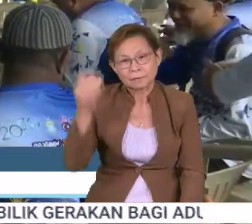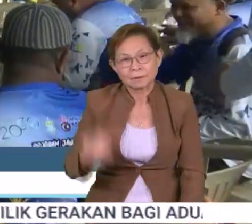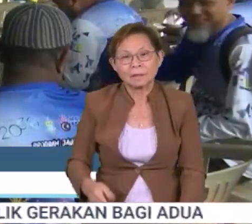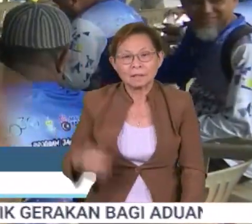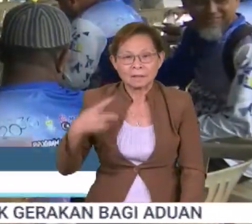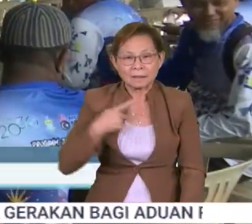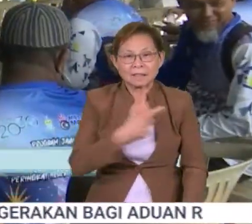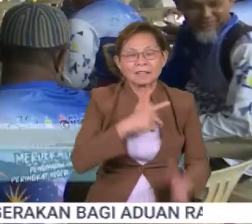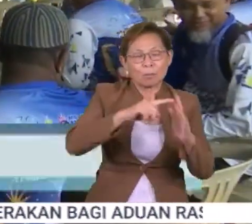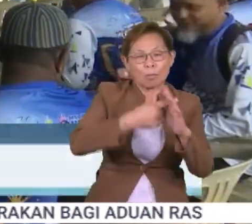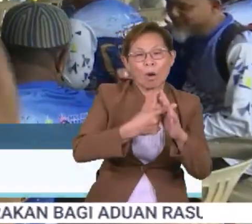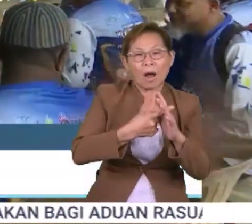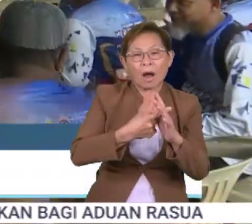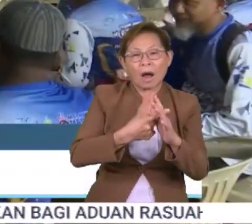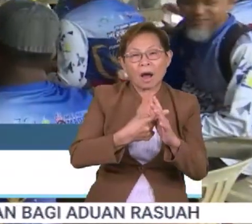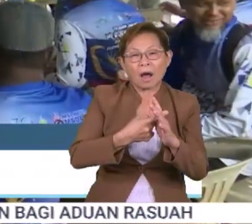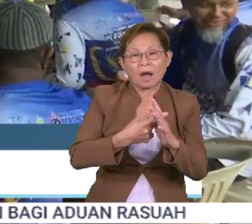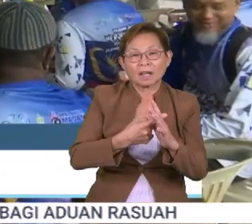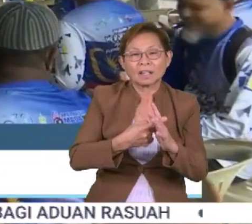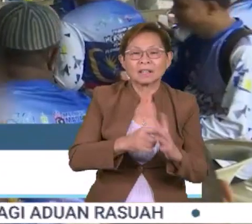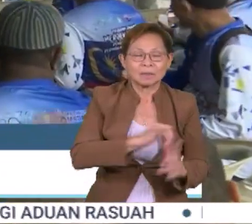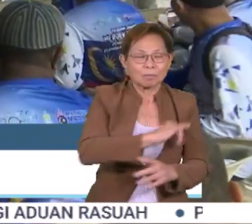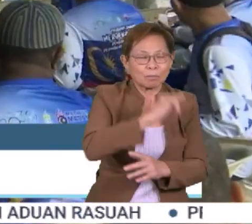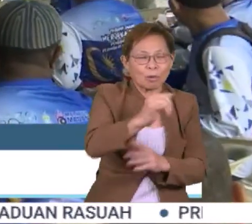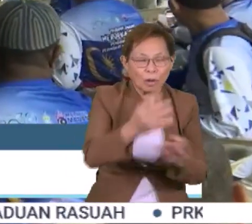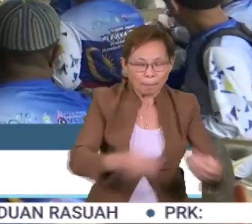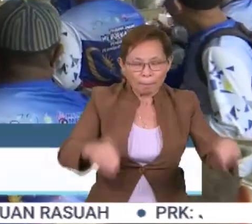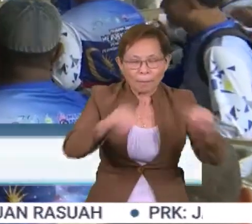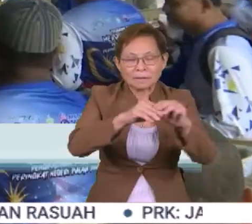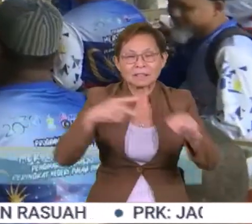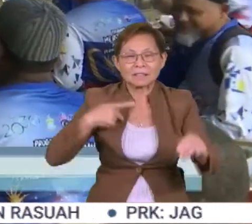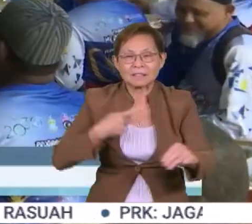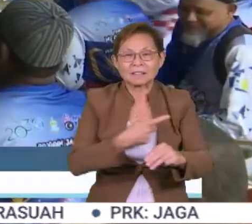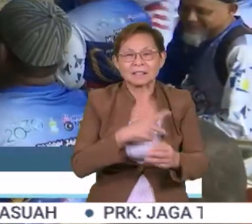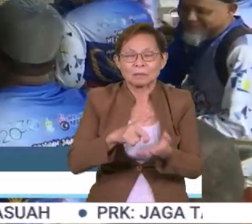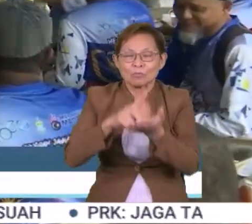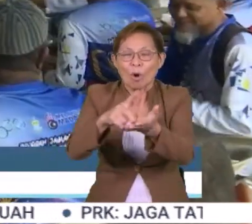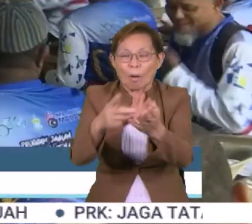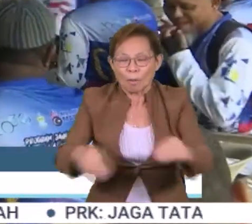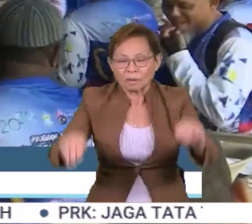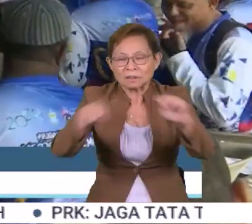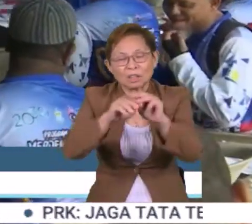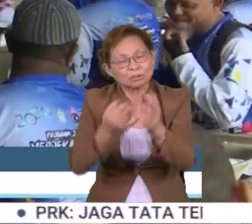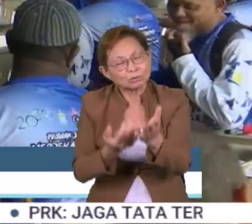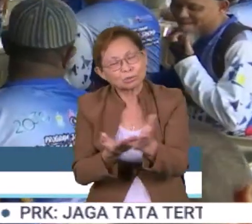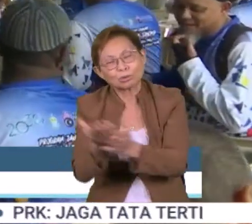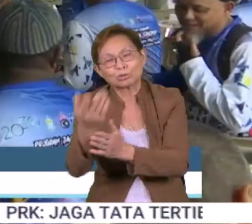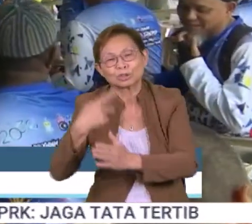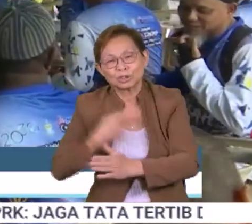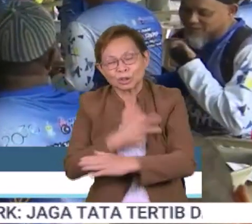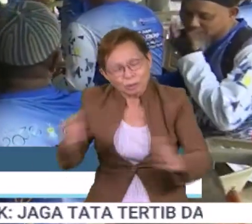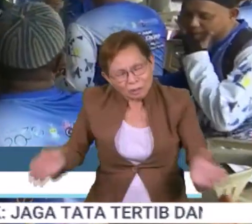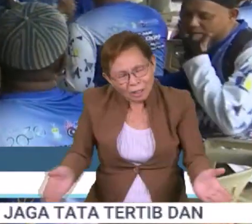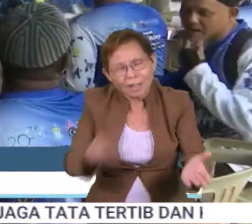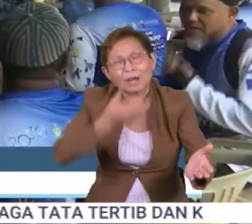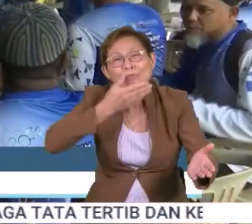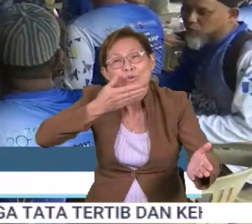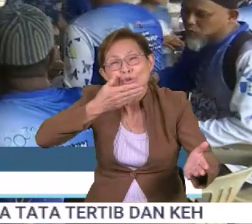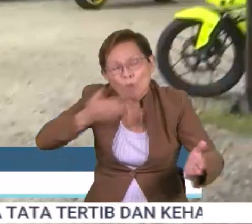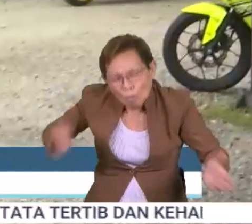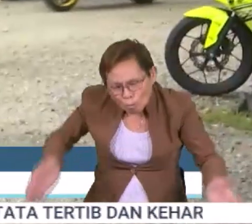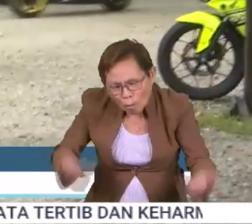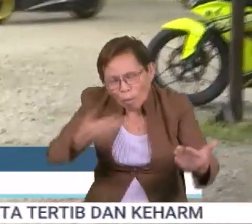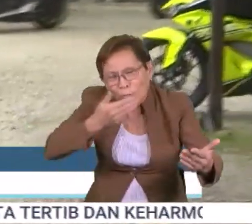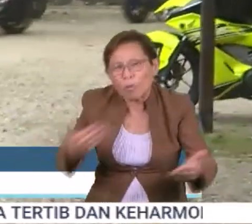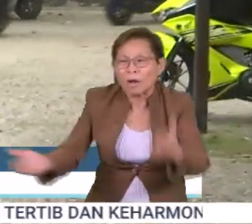Kali ini kita buat semangat mereka, kita menguji masjid dan kita mengimarahkan masjid. Jadi secara tak langsung kita dapat menggalakkan golongan-golongan anak-anak muda